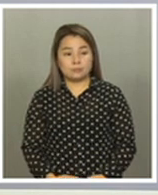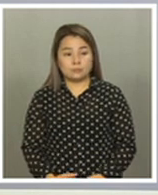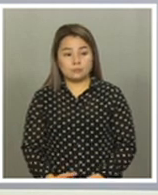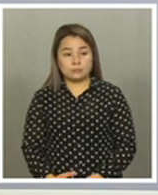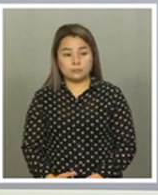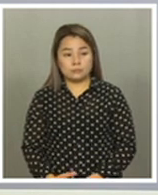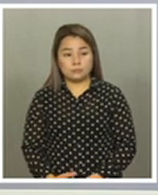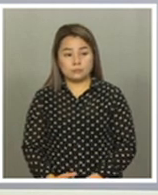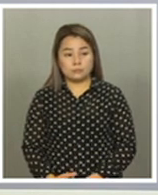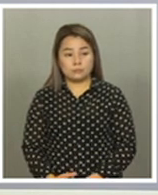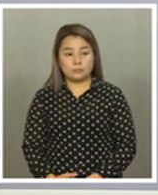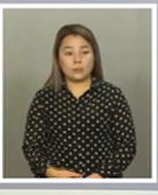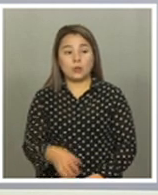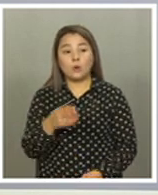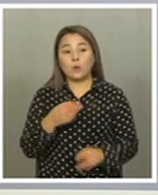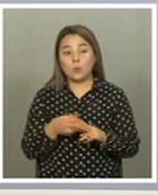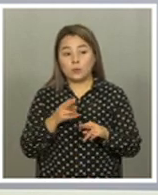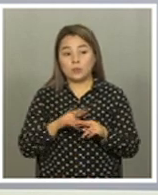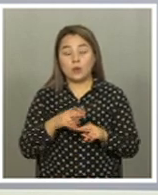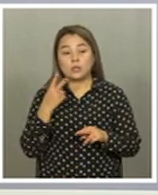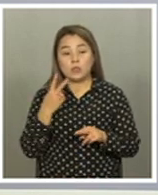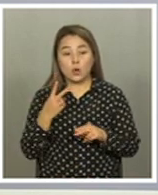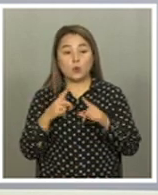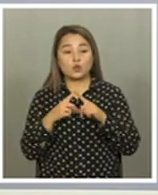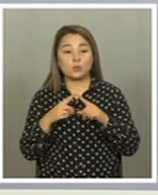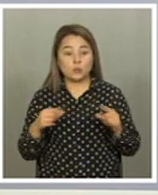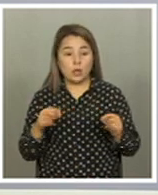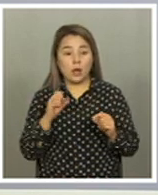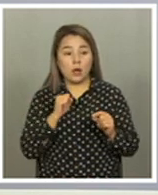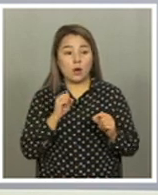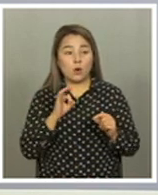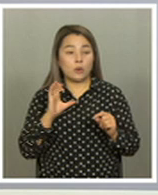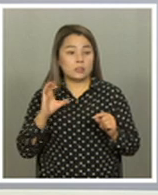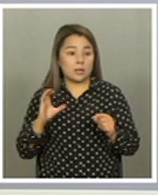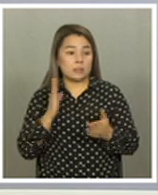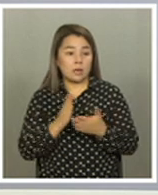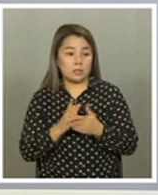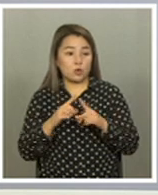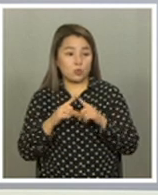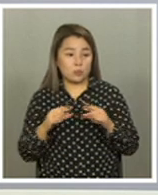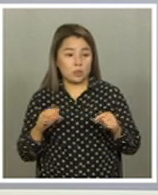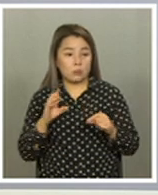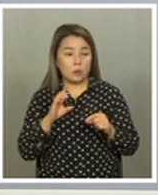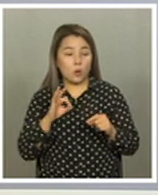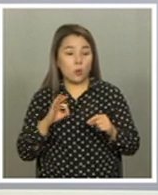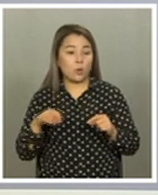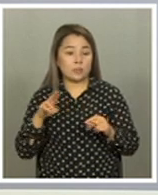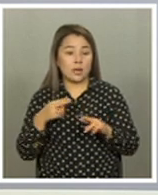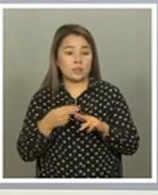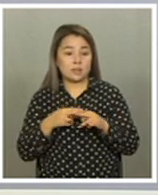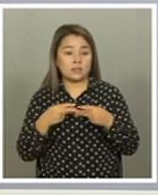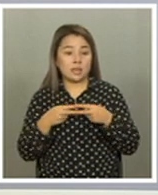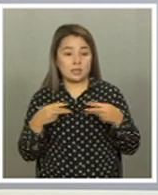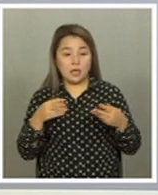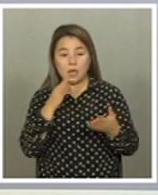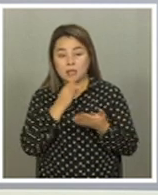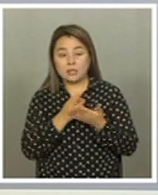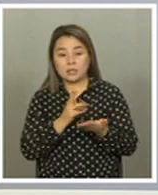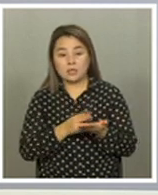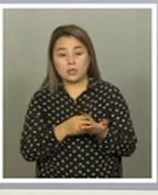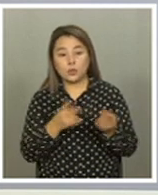бізге осы 2-3 бұрыштың, яғни АОЦ 3 бұрышы мен БОД 3 бұрышының тең екенін дәлелдеу